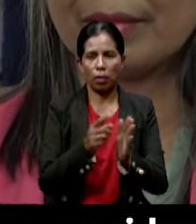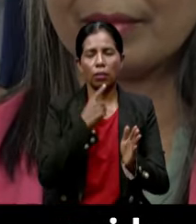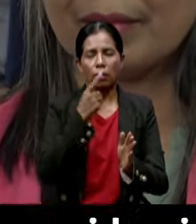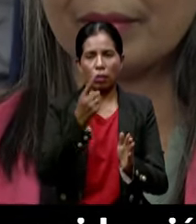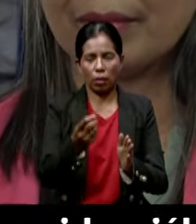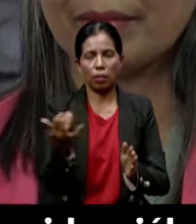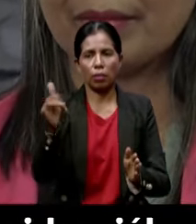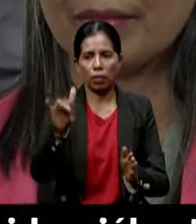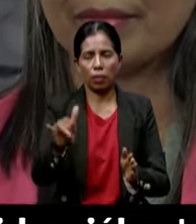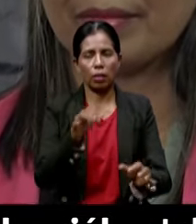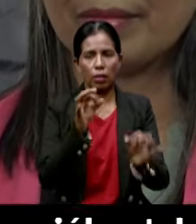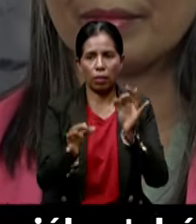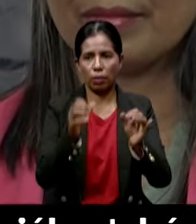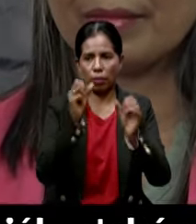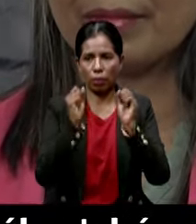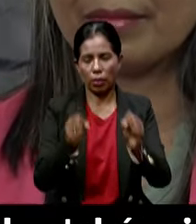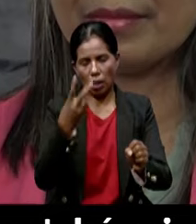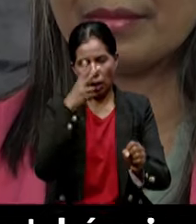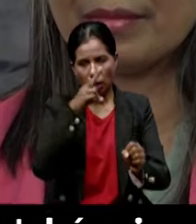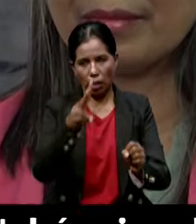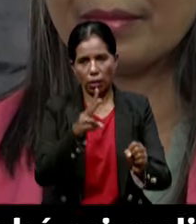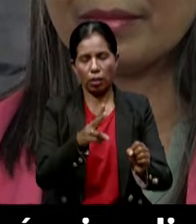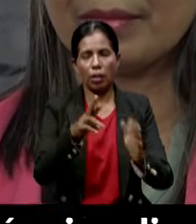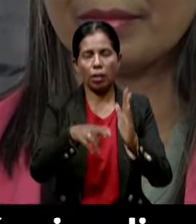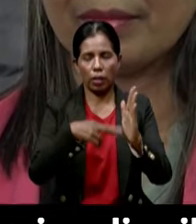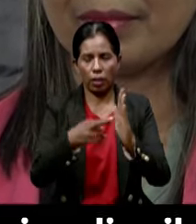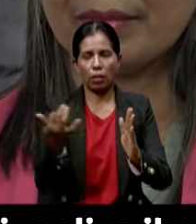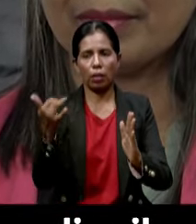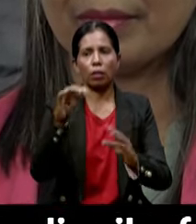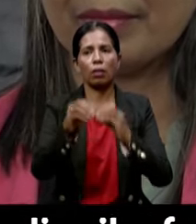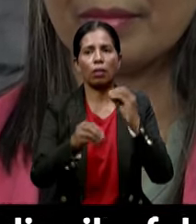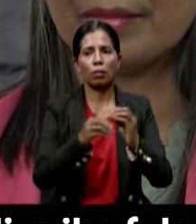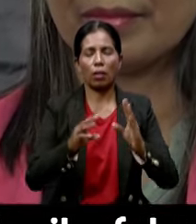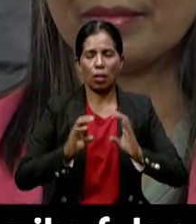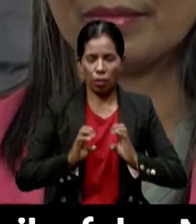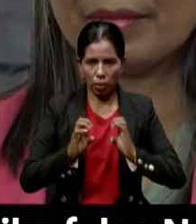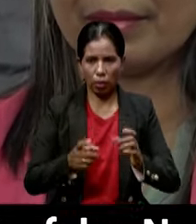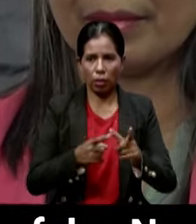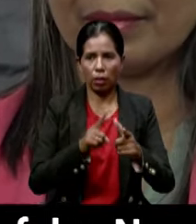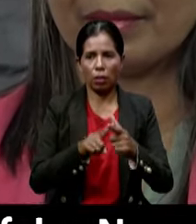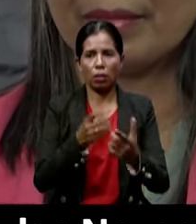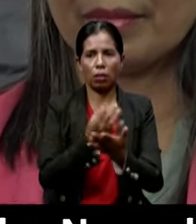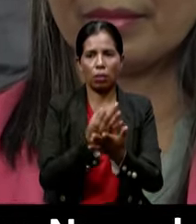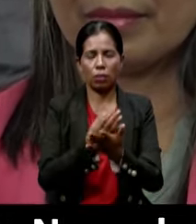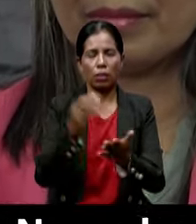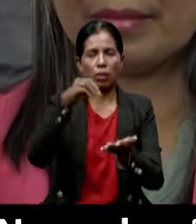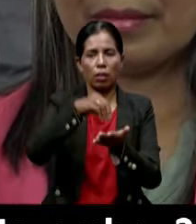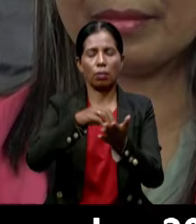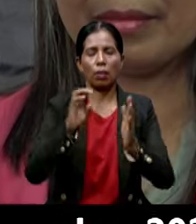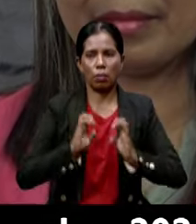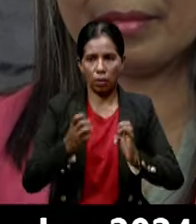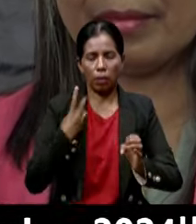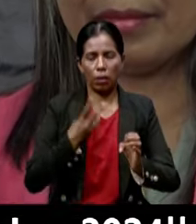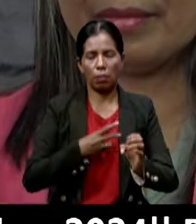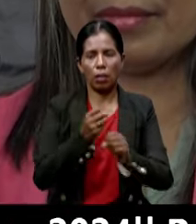kata sebele kare kha hare tok iya procedimento ba regras ba emergencia o samba emergencia sira ne ami halo